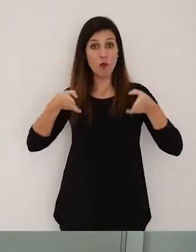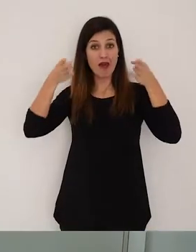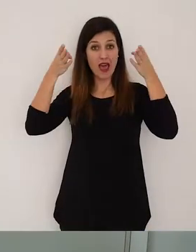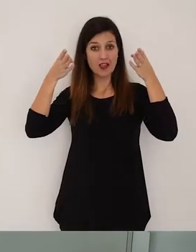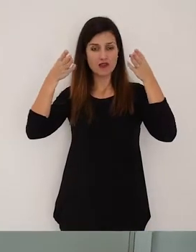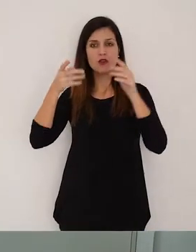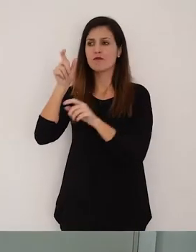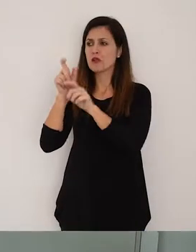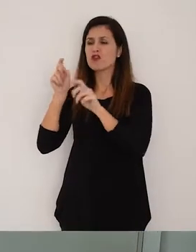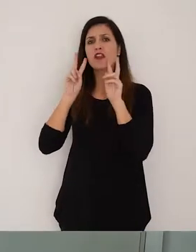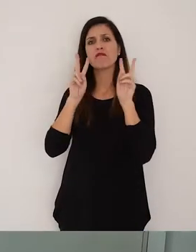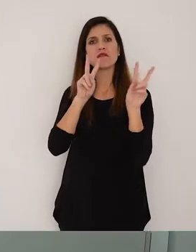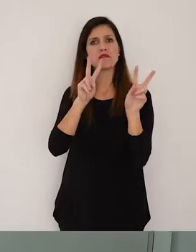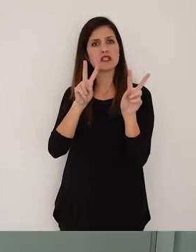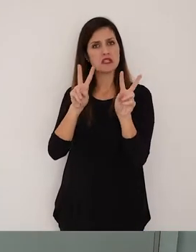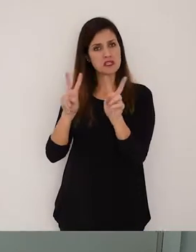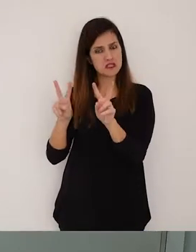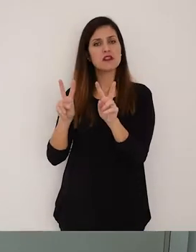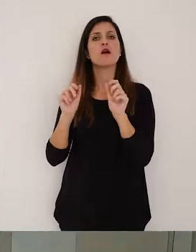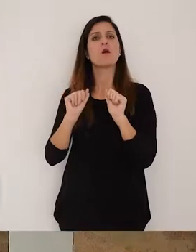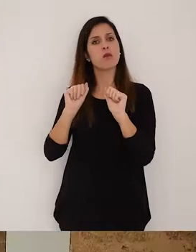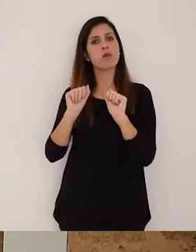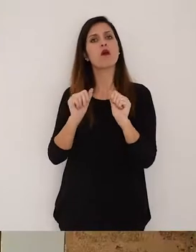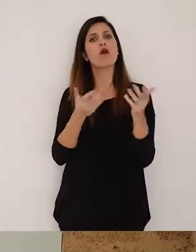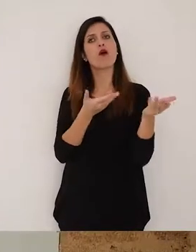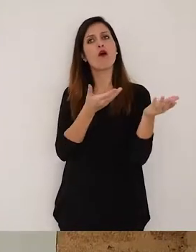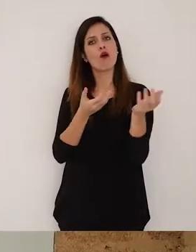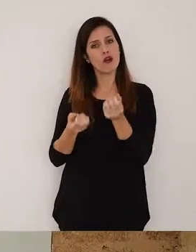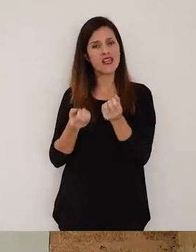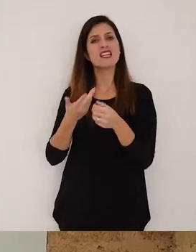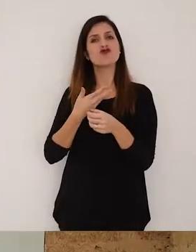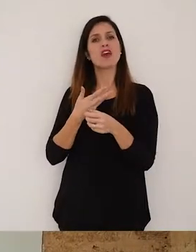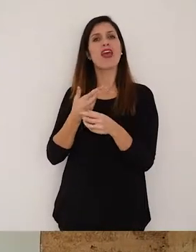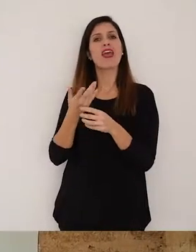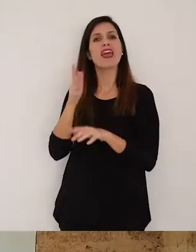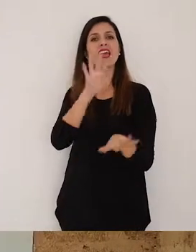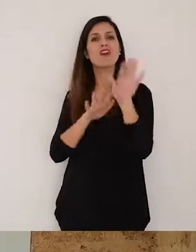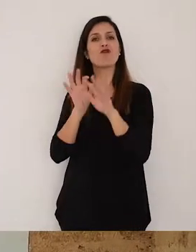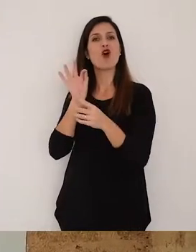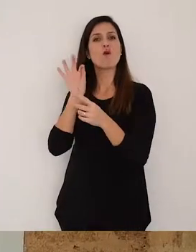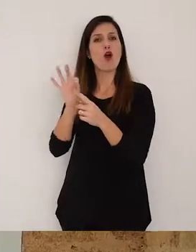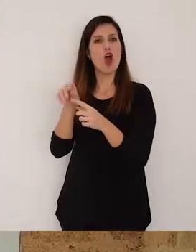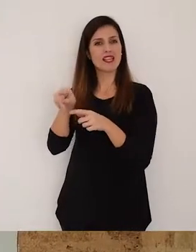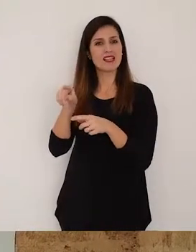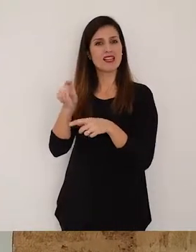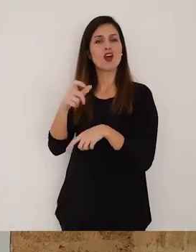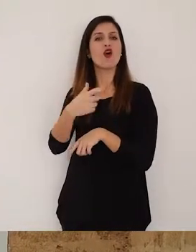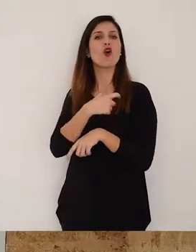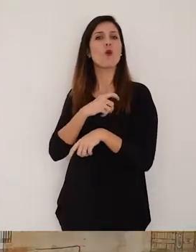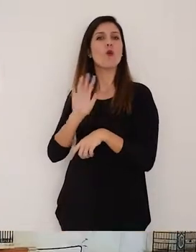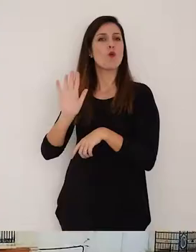All'interno del palazzo i visitatori potranno ricevere adeguata accoglienza rivolgendosi all'infopoint turistico del comune di